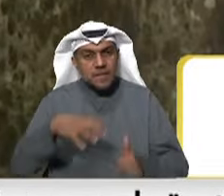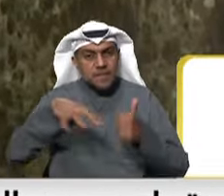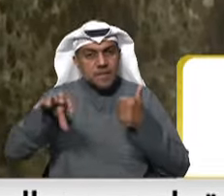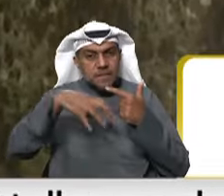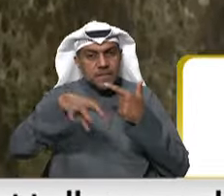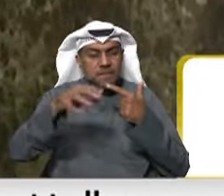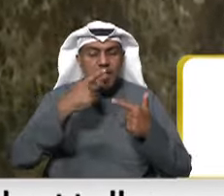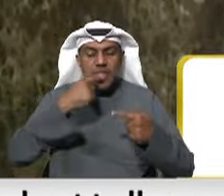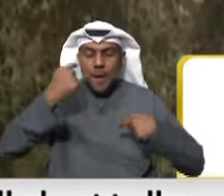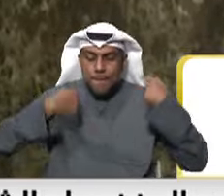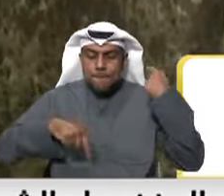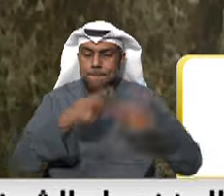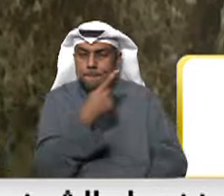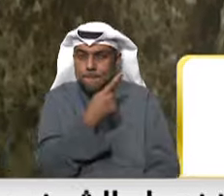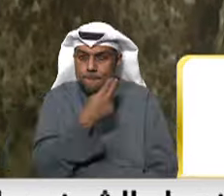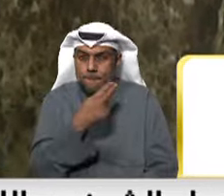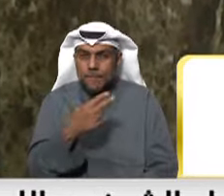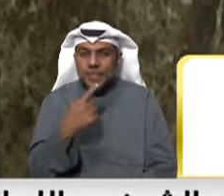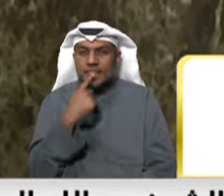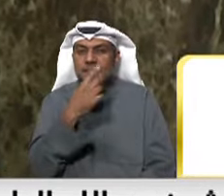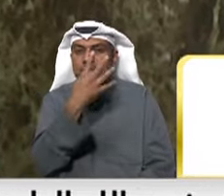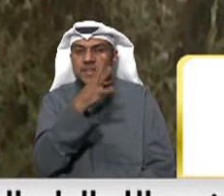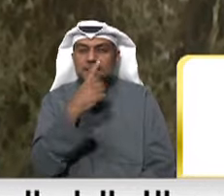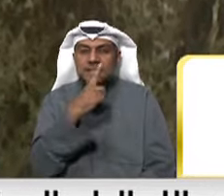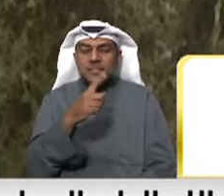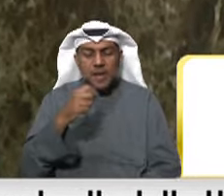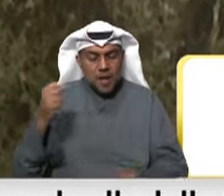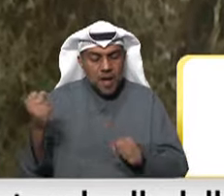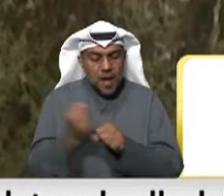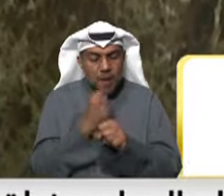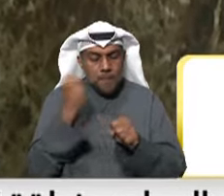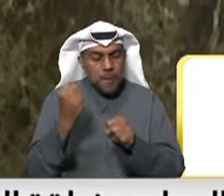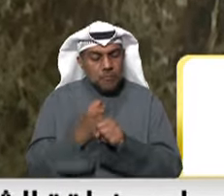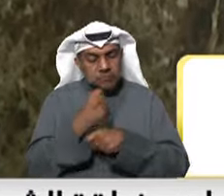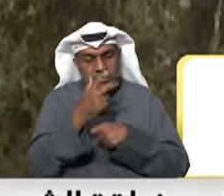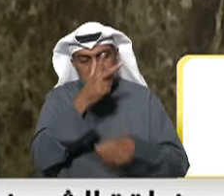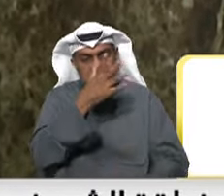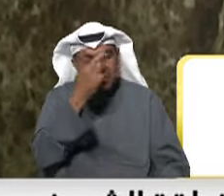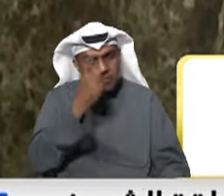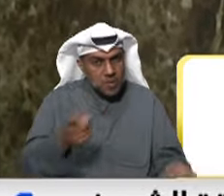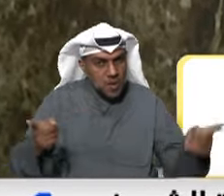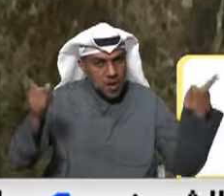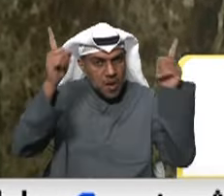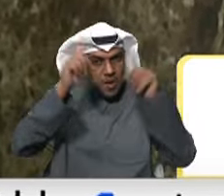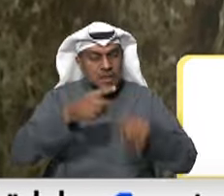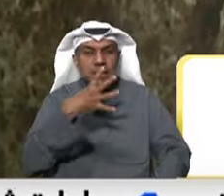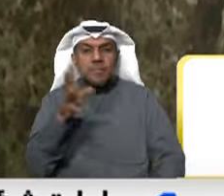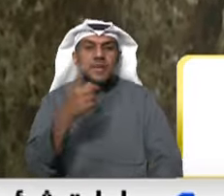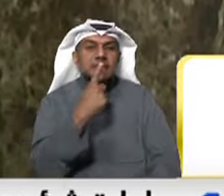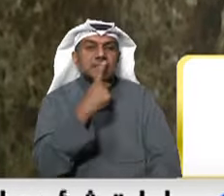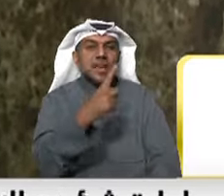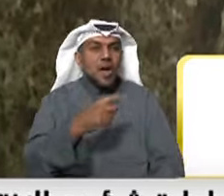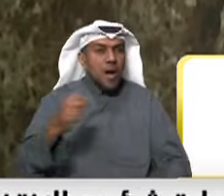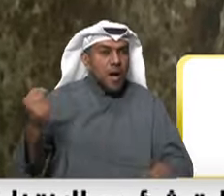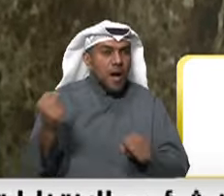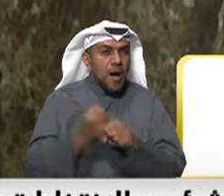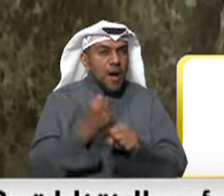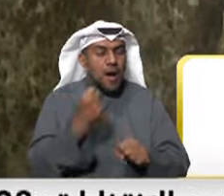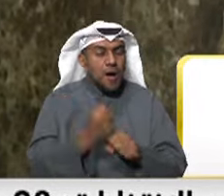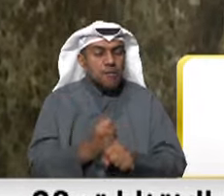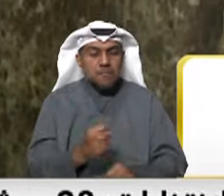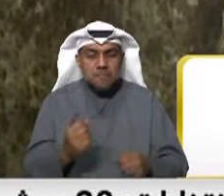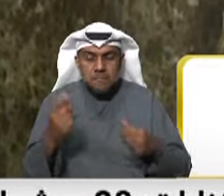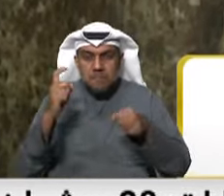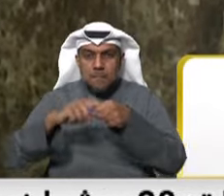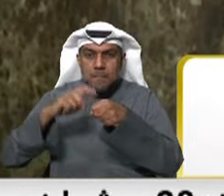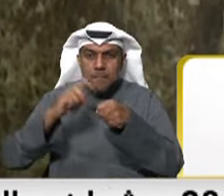الدموية تمت 40 سنة صامدة، ما يقارب 40 سنة باللي بدأها وباللي شارك فيها